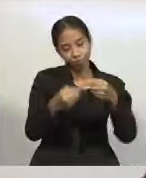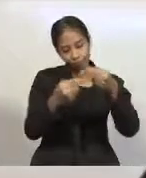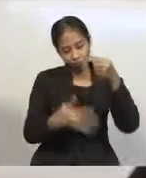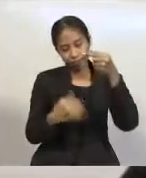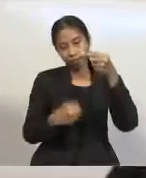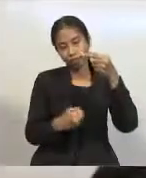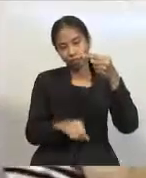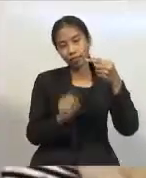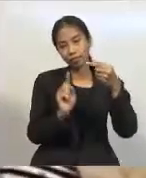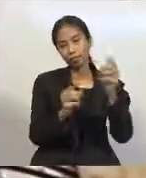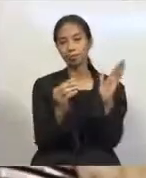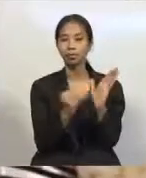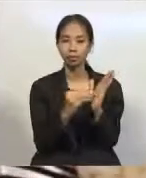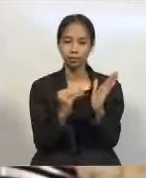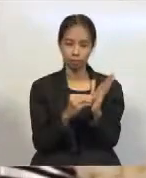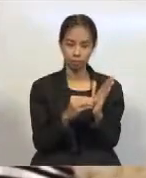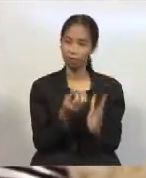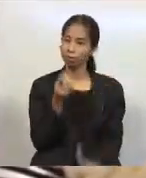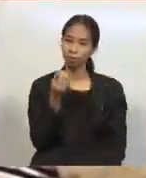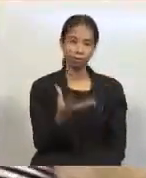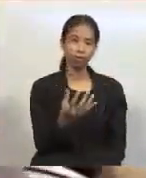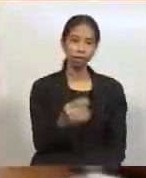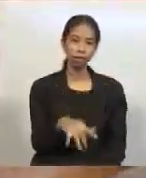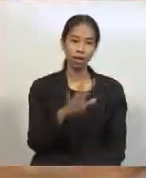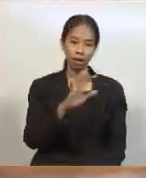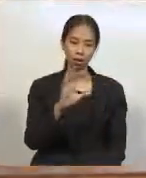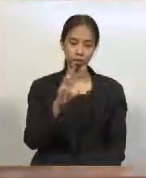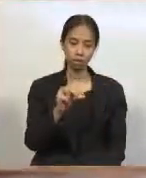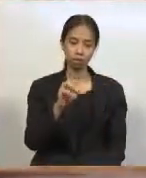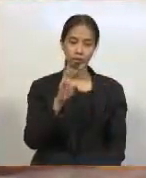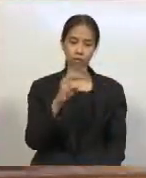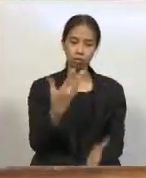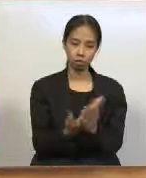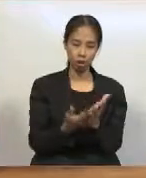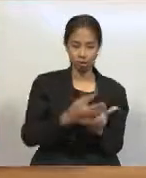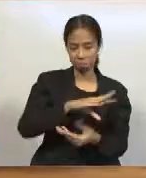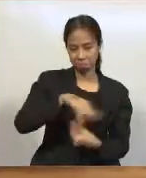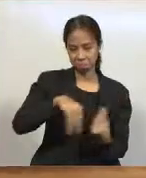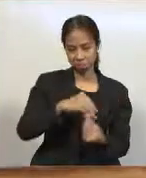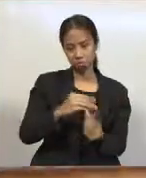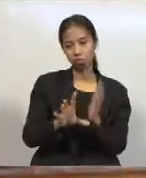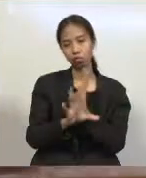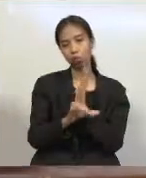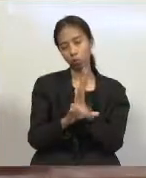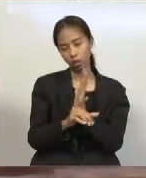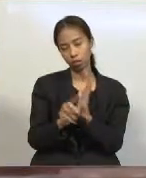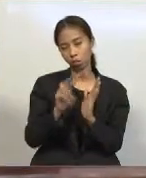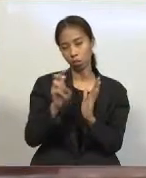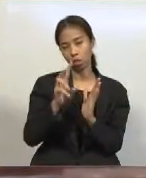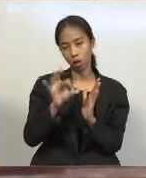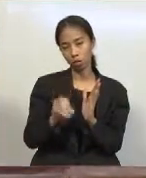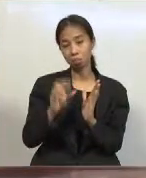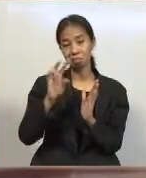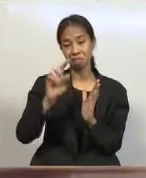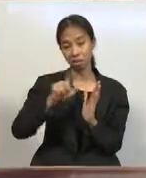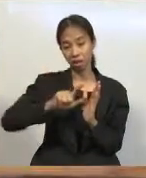แรกได้แก่กรุงเทพมหานครมากที่สุดนะคะ536ล้านบาทรองลงมาเป็นชลบุรีค่ะ297